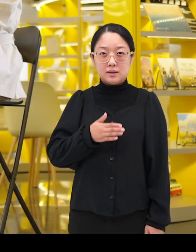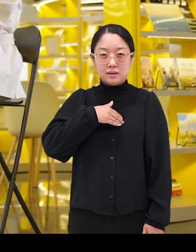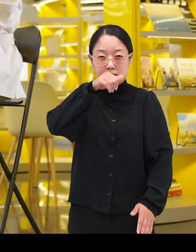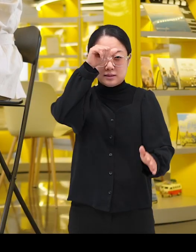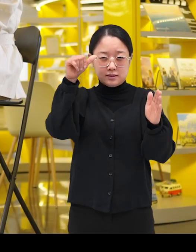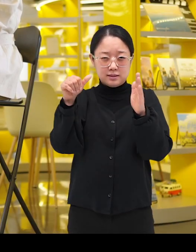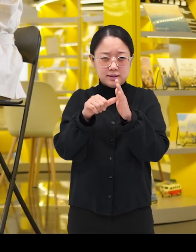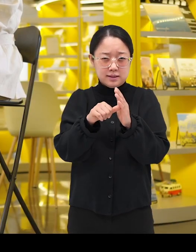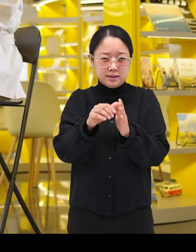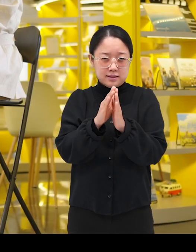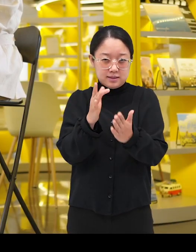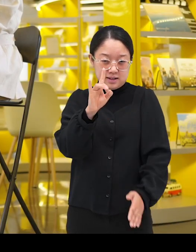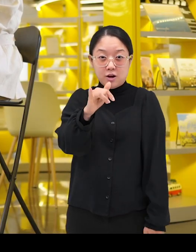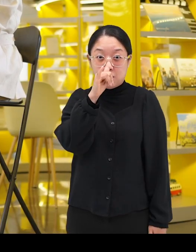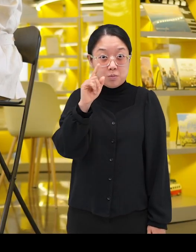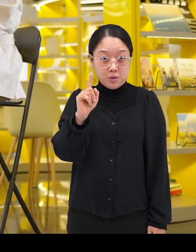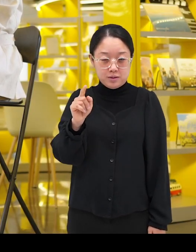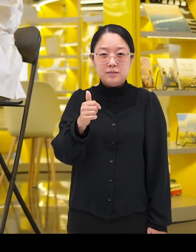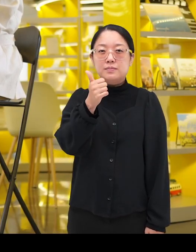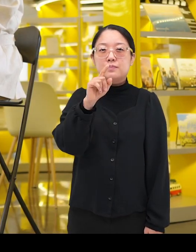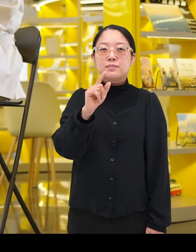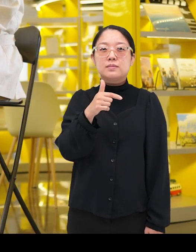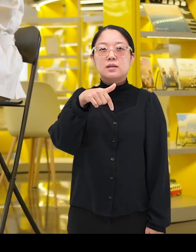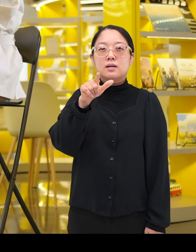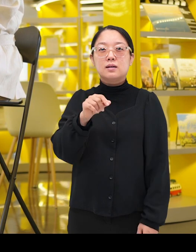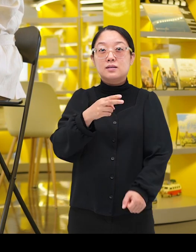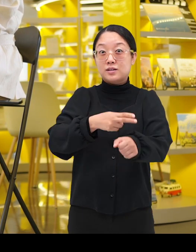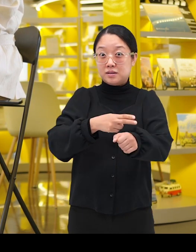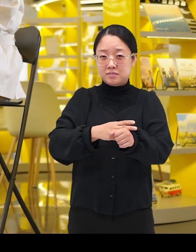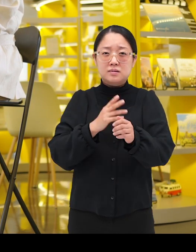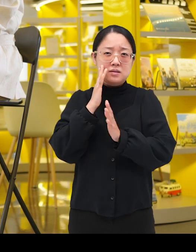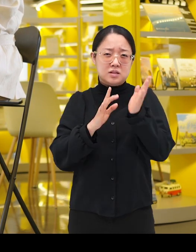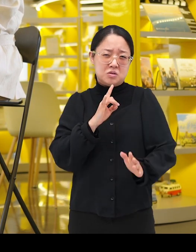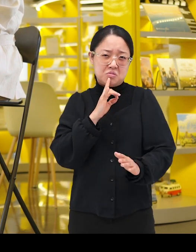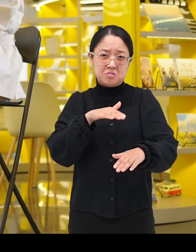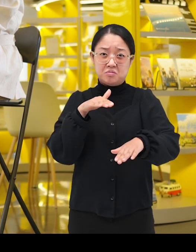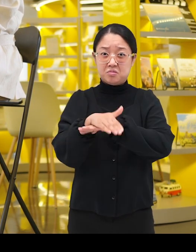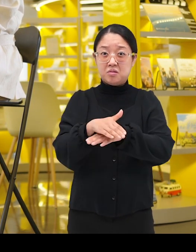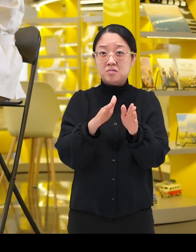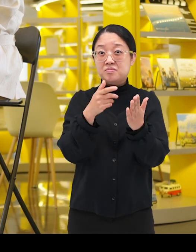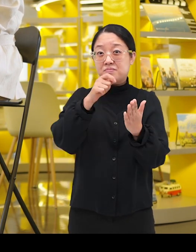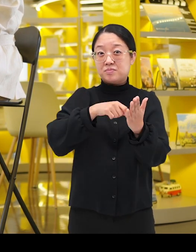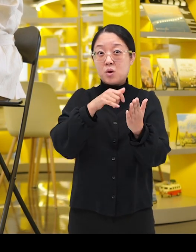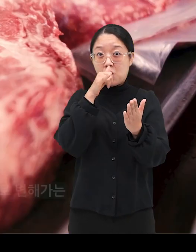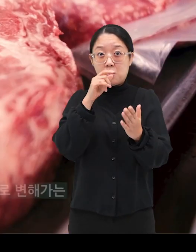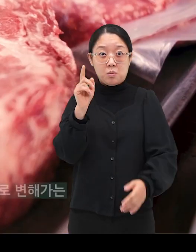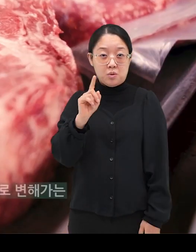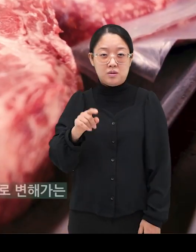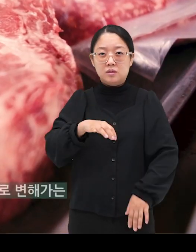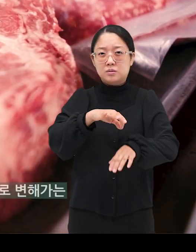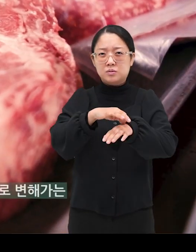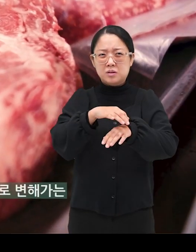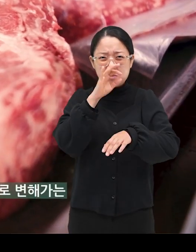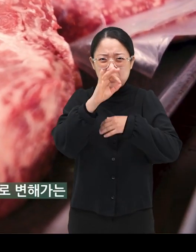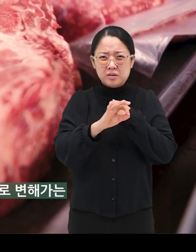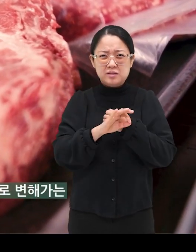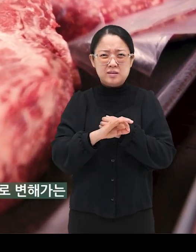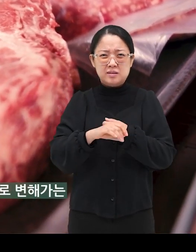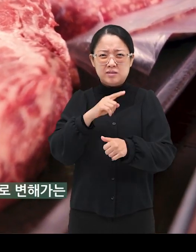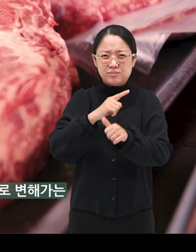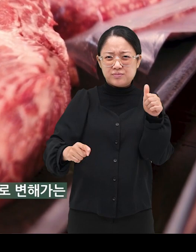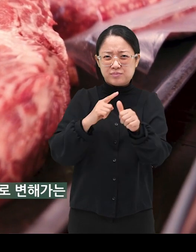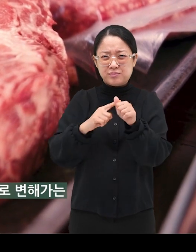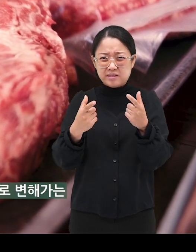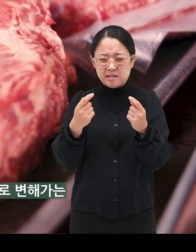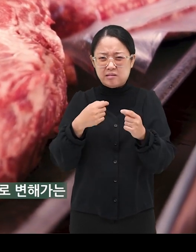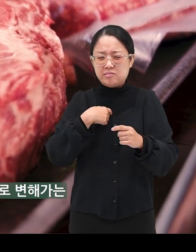제 인생책을 딱 한 권만 꼽으라면 한강 선생님의 채식주의자라는 작품이에요. 그러니까 육식으로 대변이 되는